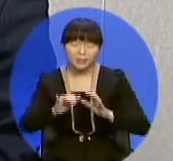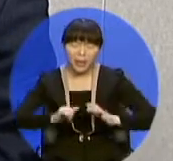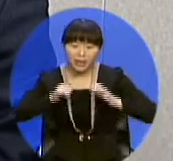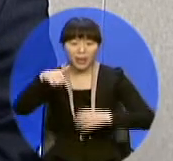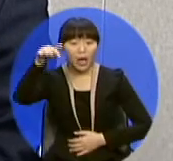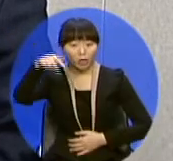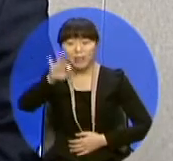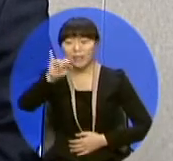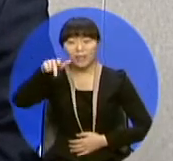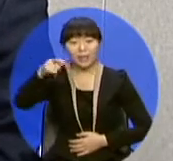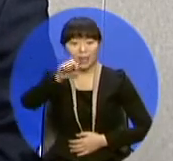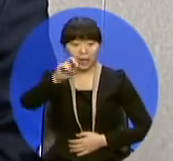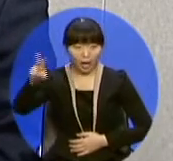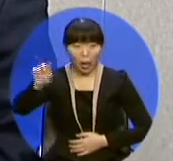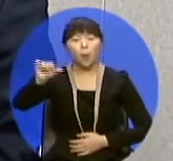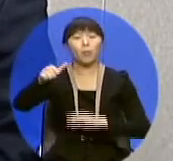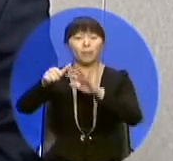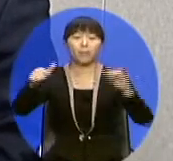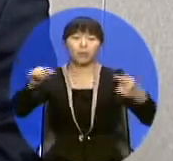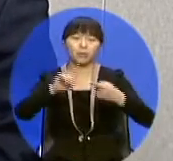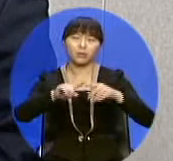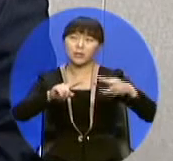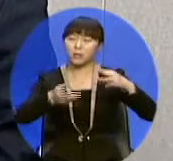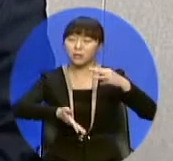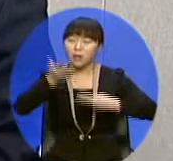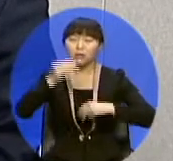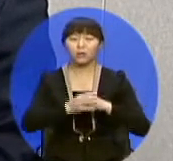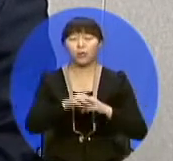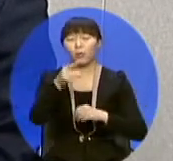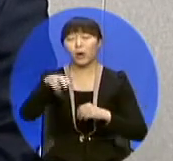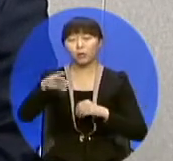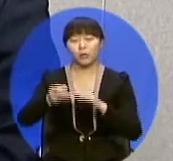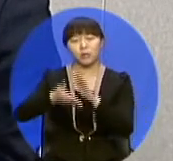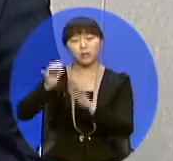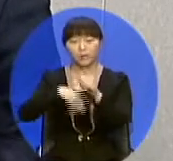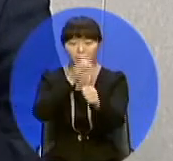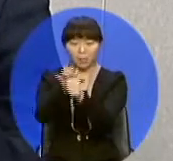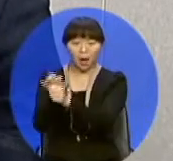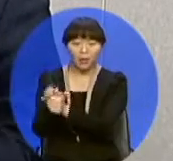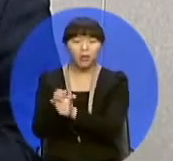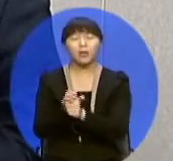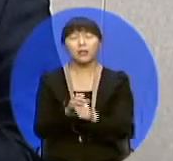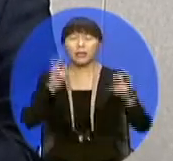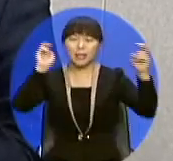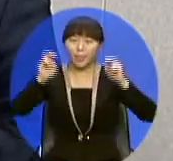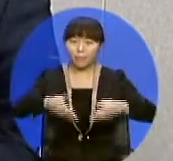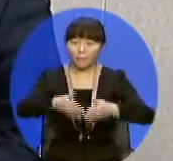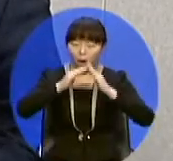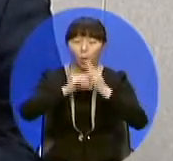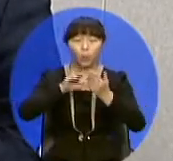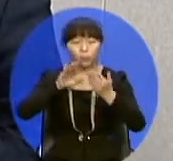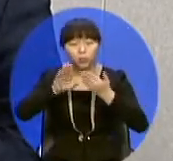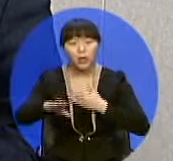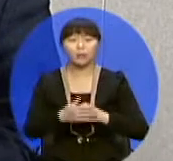이케아 500명 정규 일자리를 300명 이상을 광명 심의로 한다든지 이렇게 해서 어떤 기업을 유치하고 그